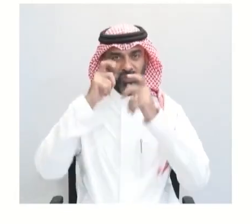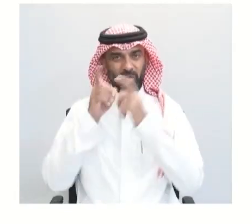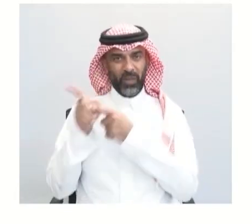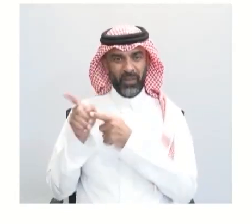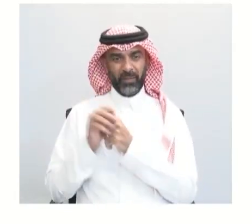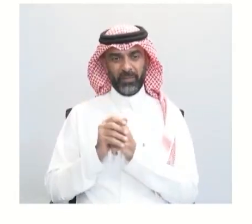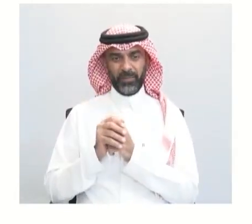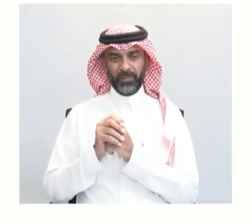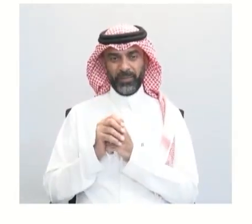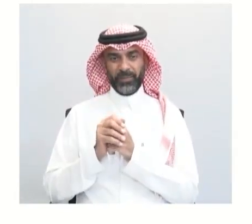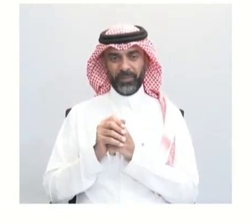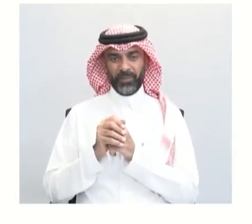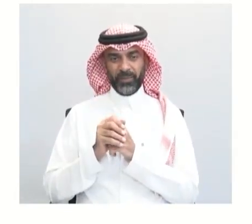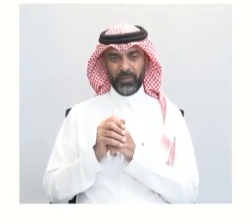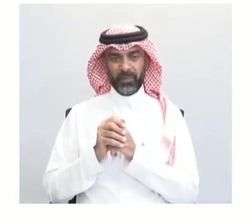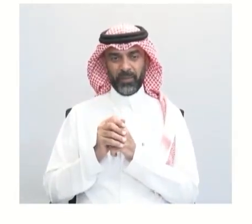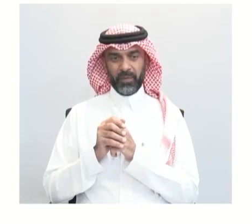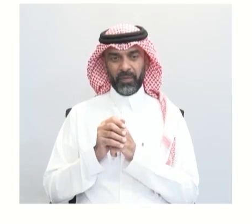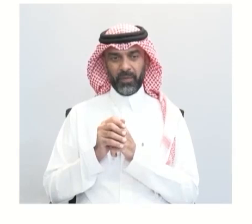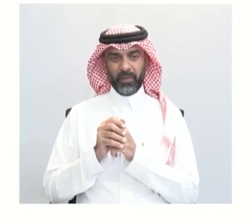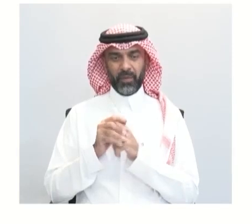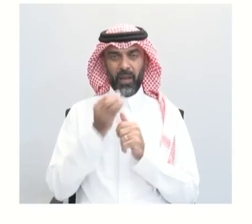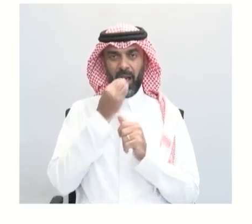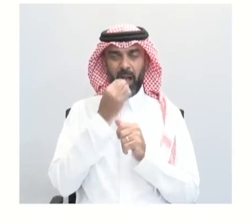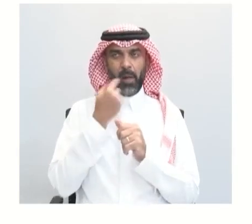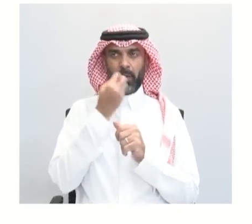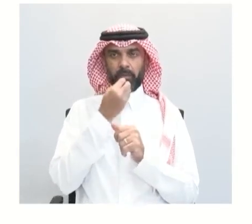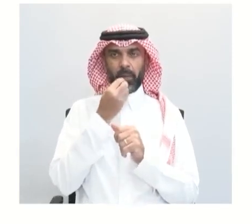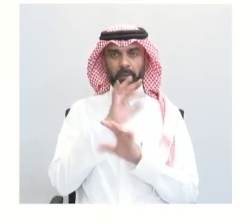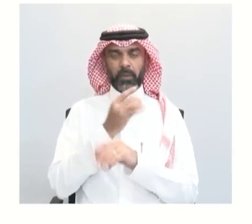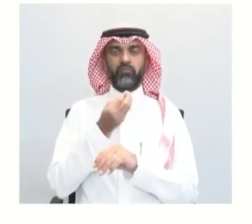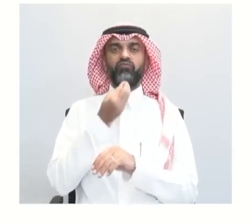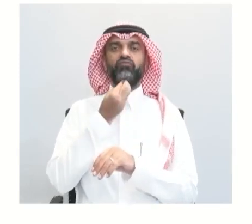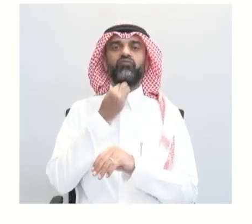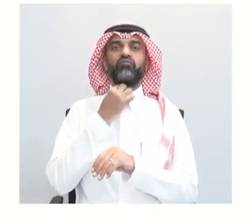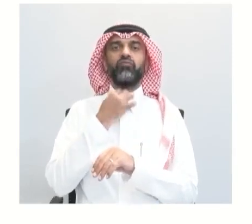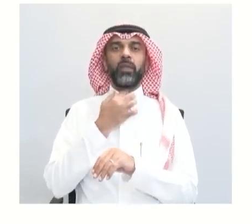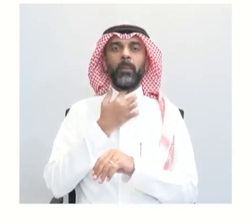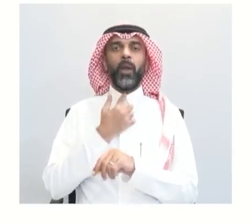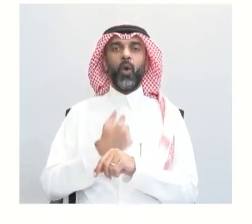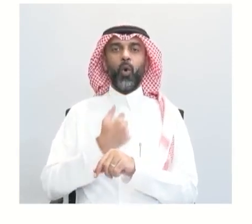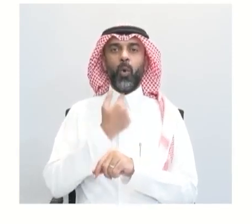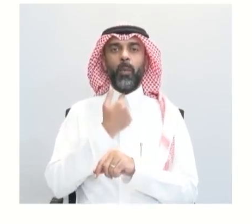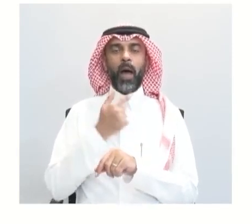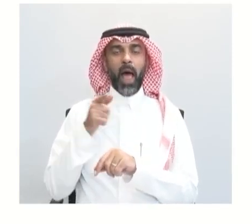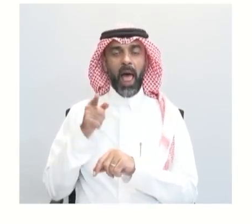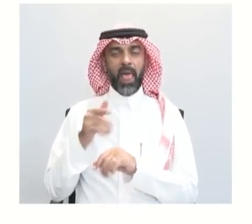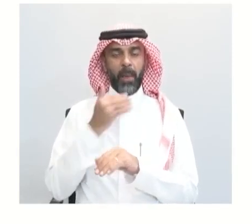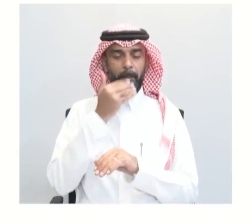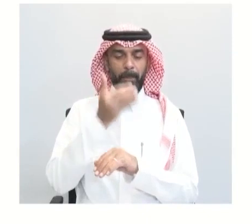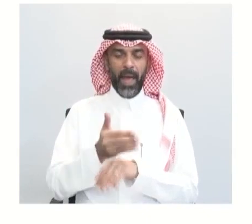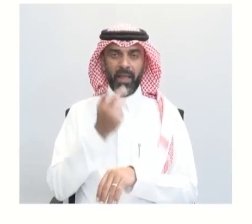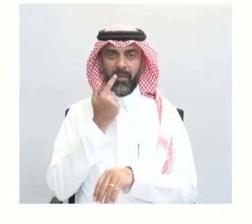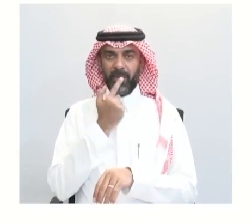من خلال الاشعه نلاحظ مرور هذه البلعه الغذائيه من خلال البلعوم البلعوم هذا التركيب الذي ياتي بعد الفم